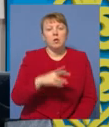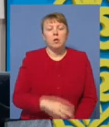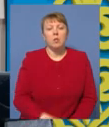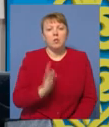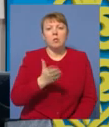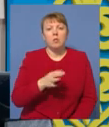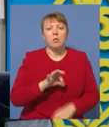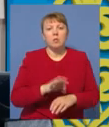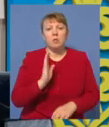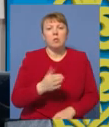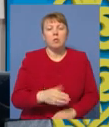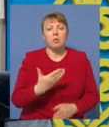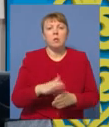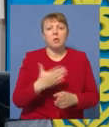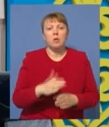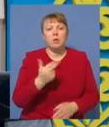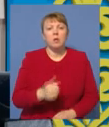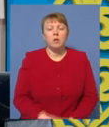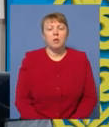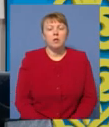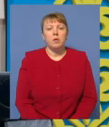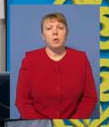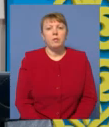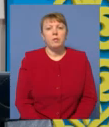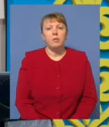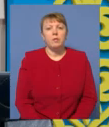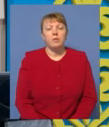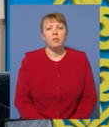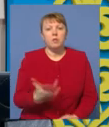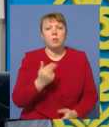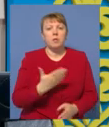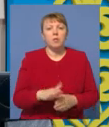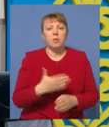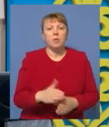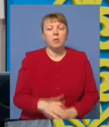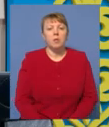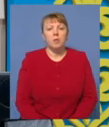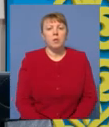будет проводиться поэтапно. Вы правильно понимаете? Да, поэтапно.